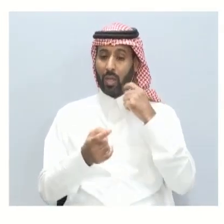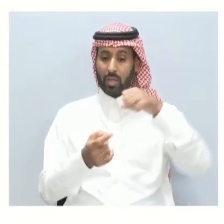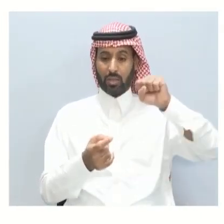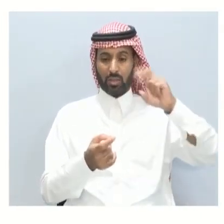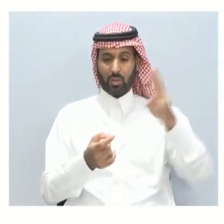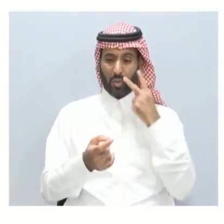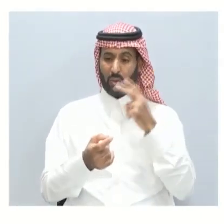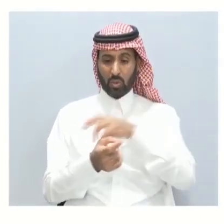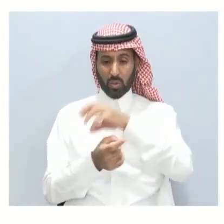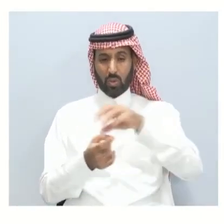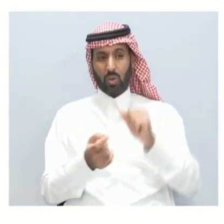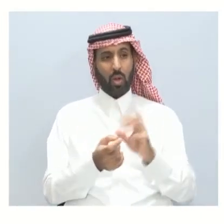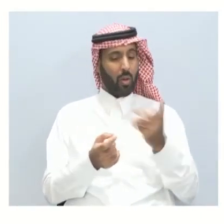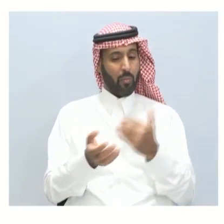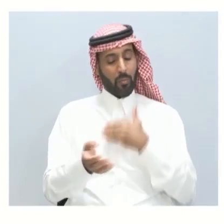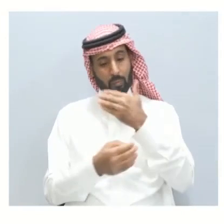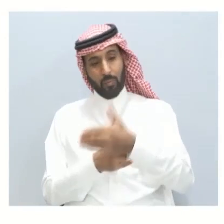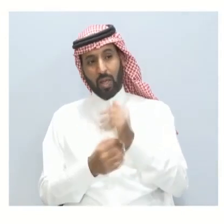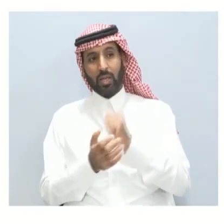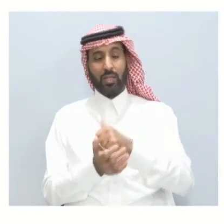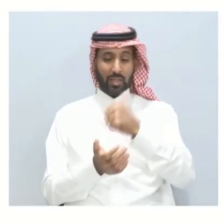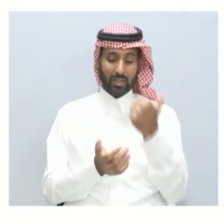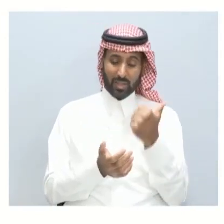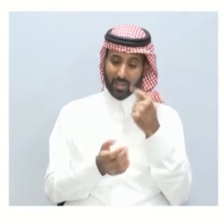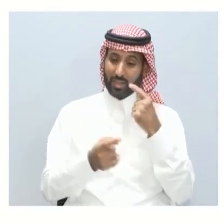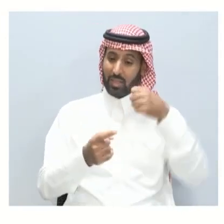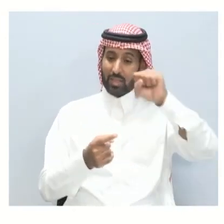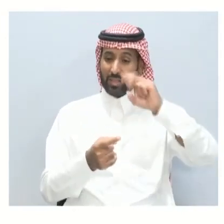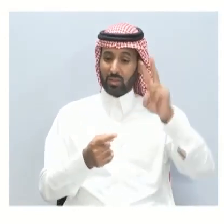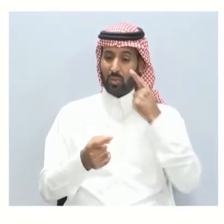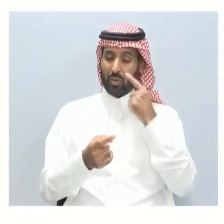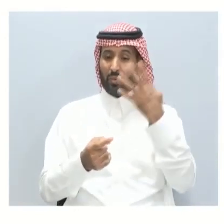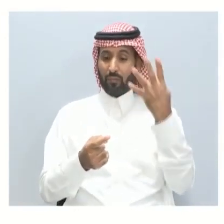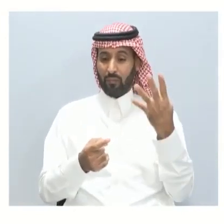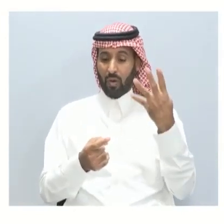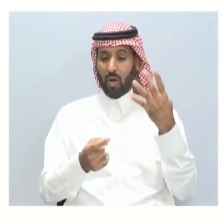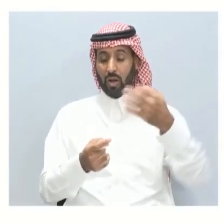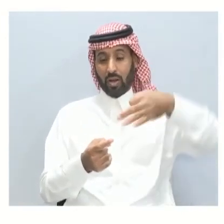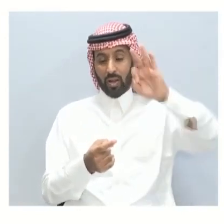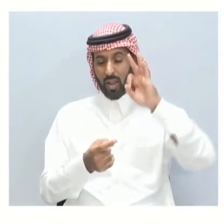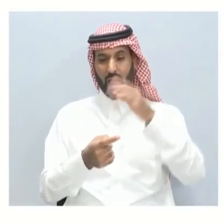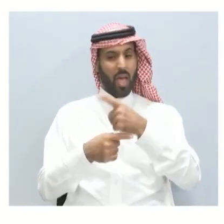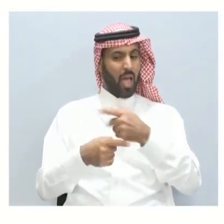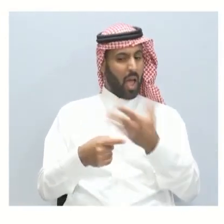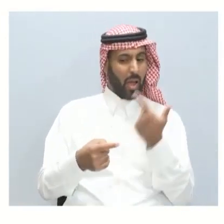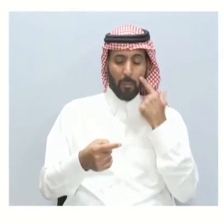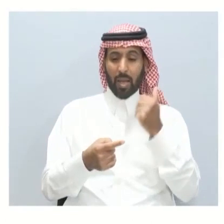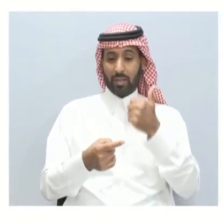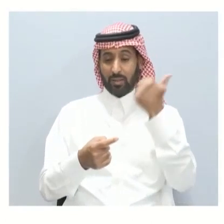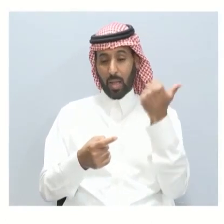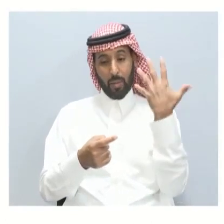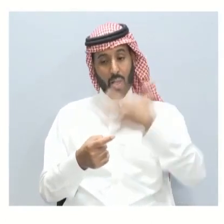التوزيع الموجود ماذا بعد كم يتبقى من السبعه وخمسين واحد